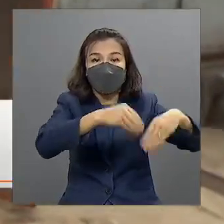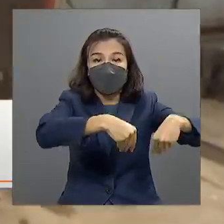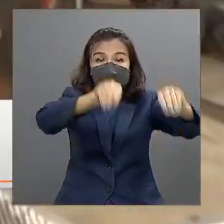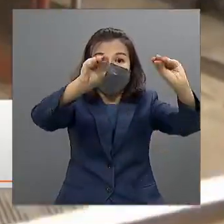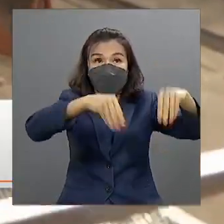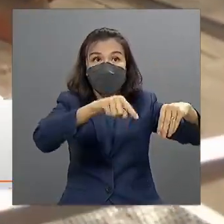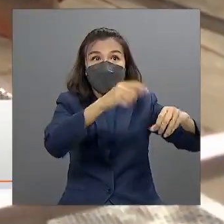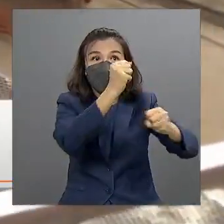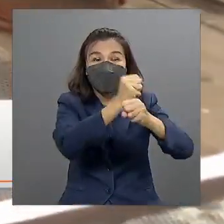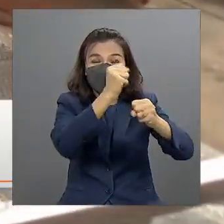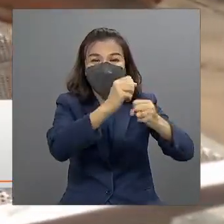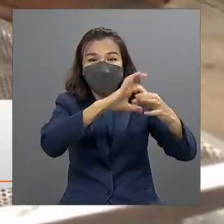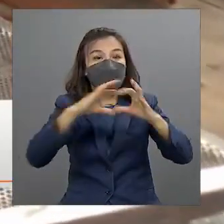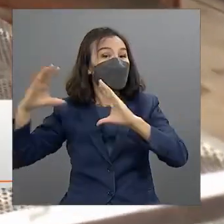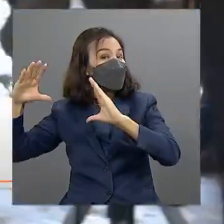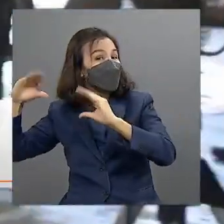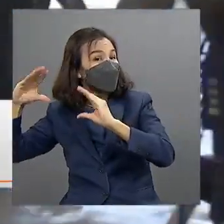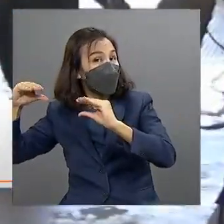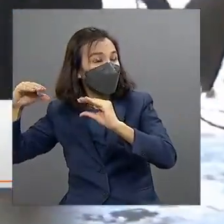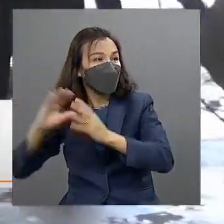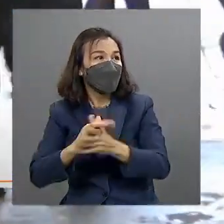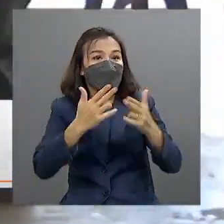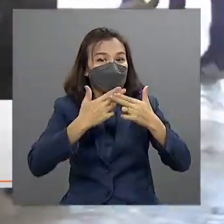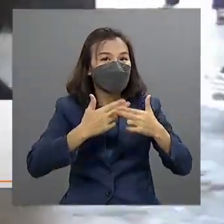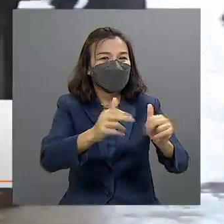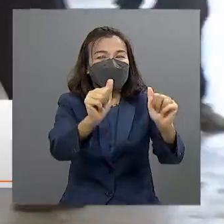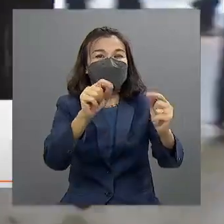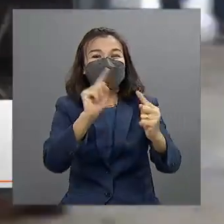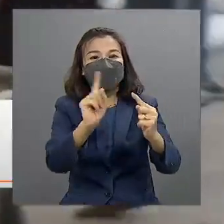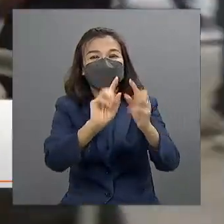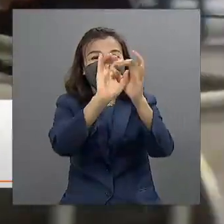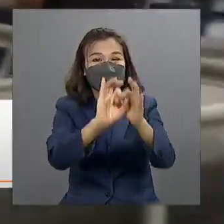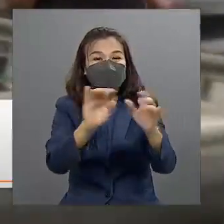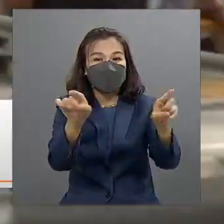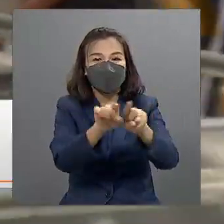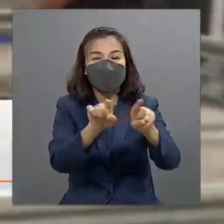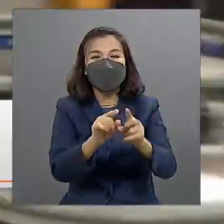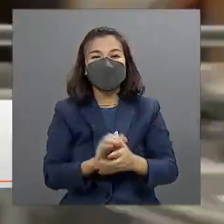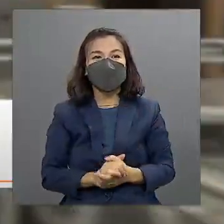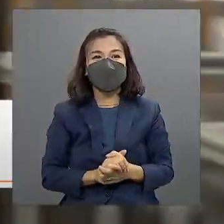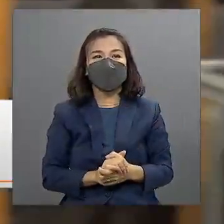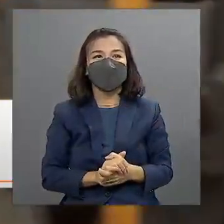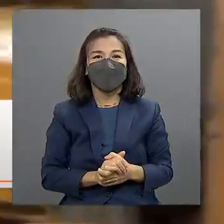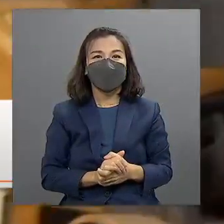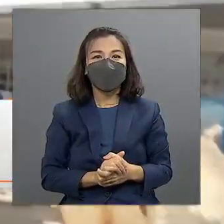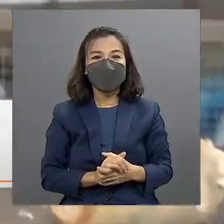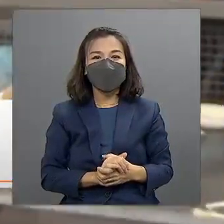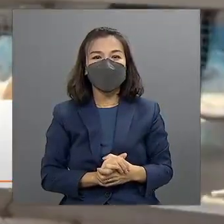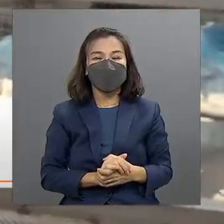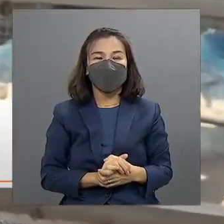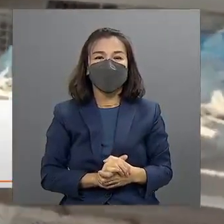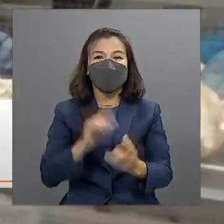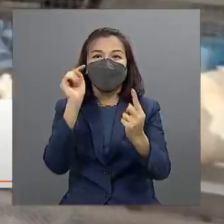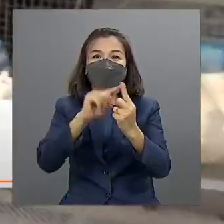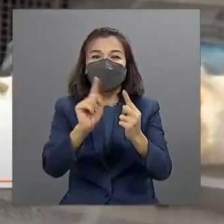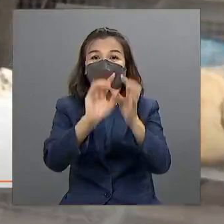างภาราทิ้งร้างกันขึ้สนิมเลยอุปกรณ์โอ้ นาเห็นใจในมันัศหมดเมือง